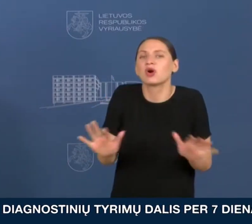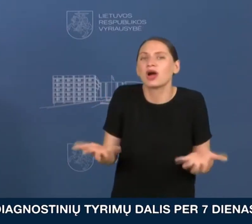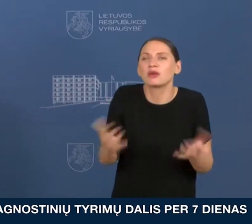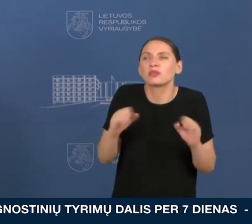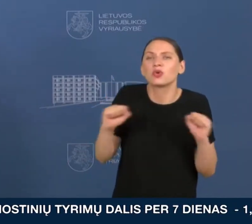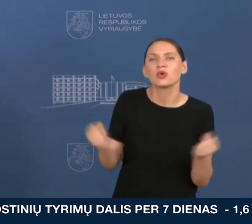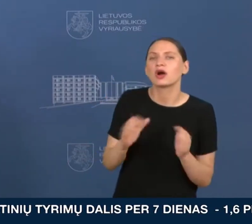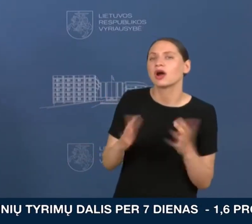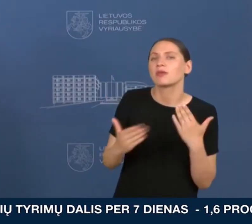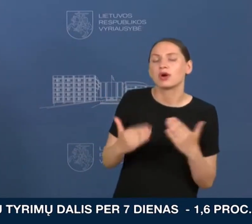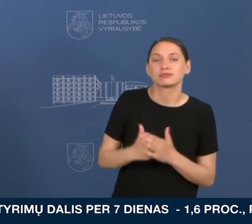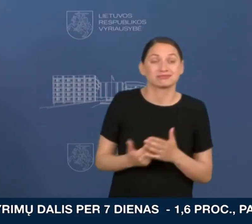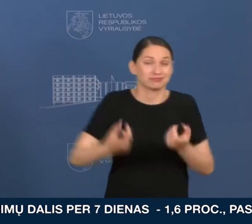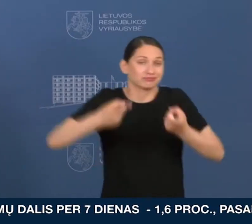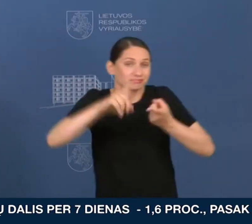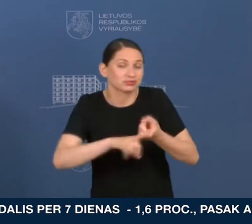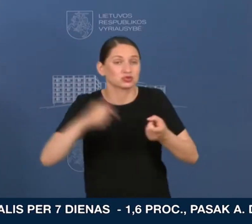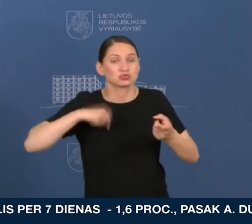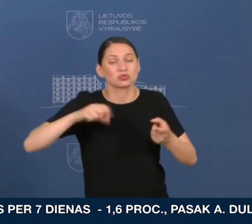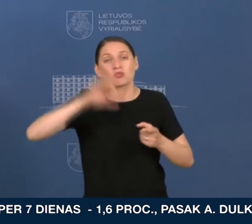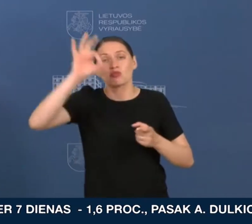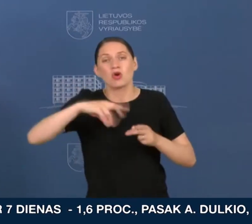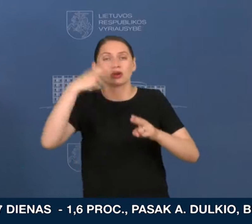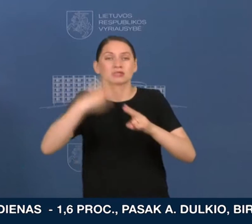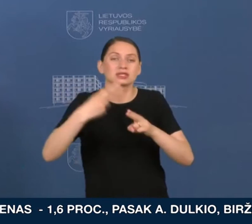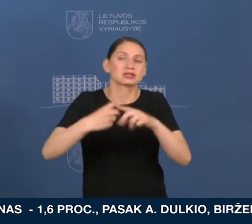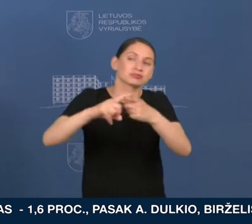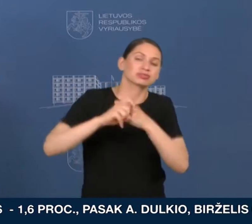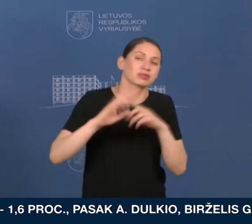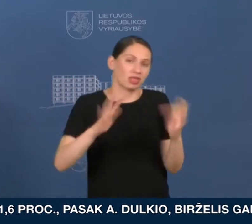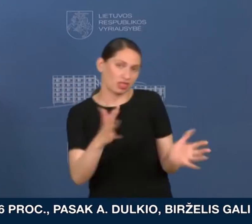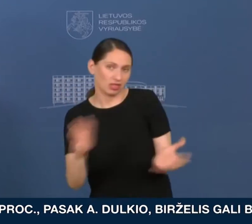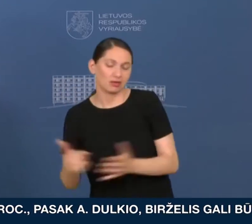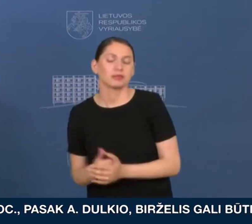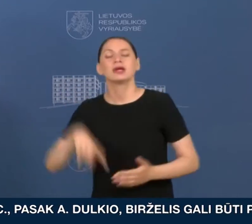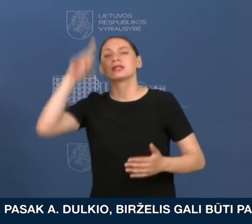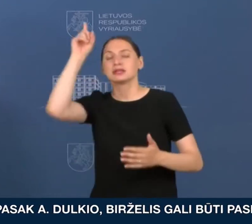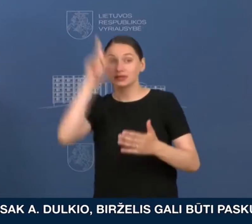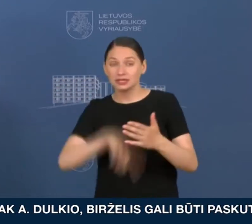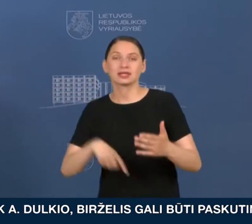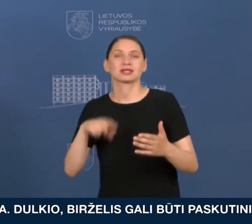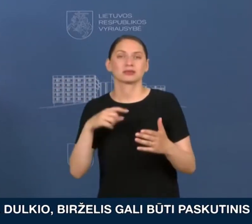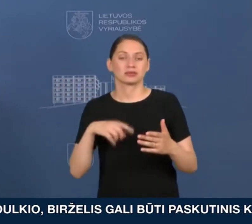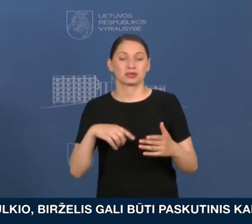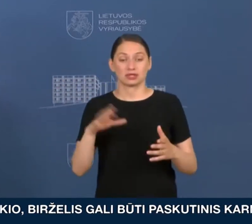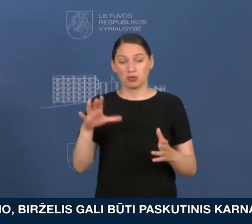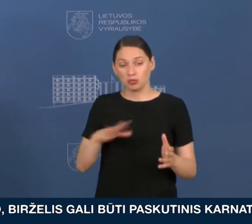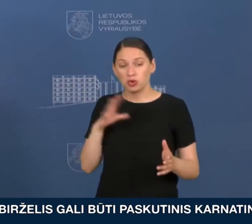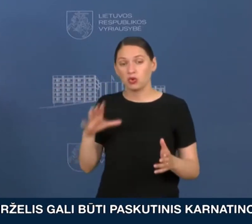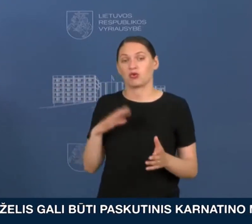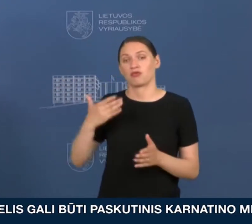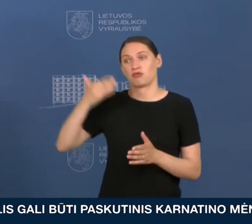priklausys nuo epidemiologinės situacijos. Labai norime tikėtis, kad tokių atvejų